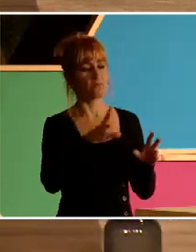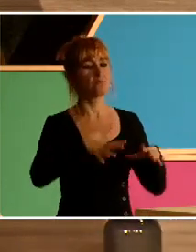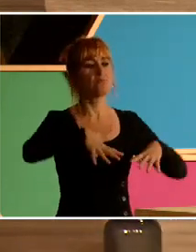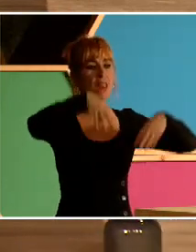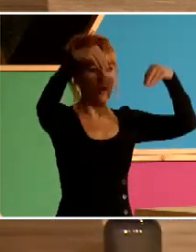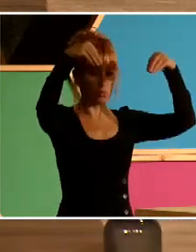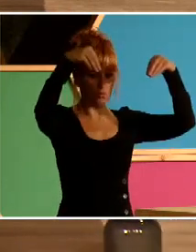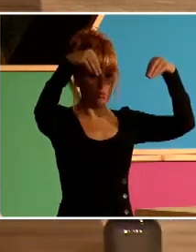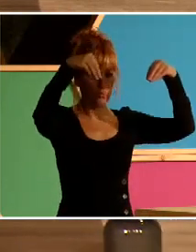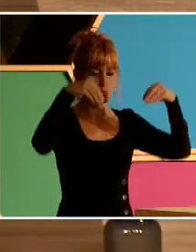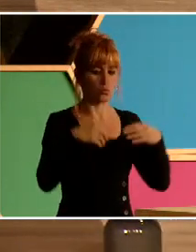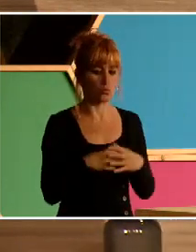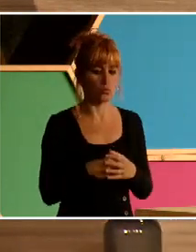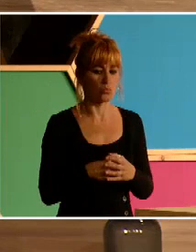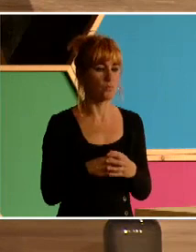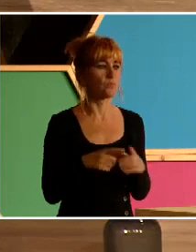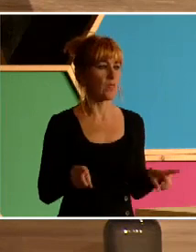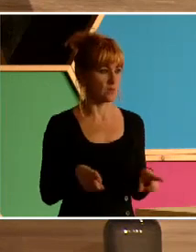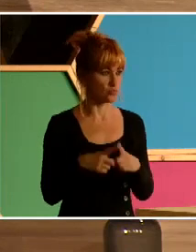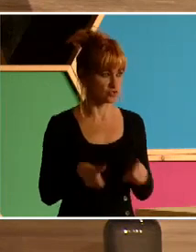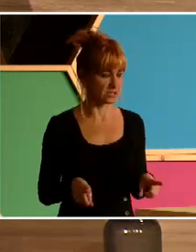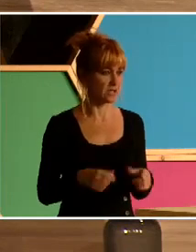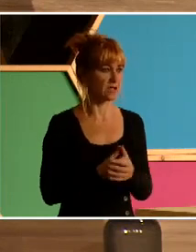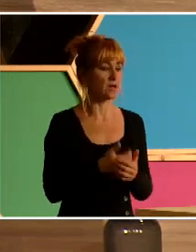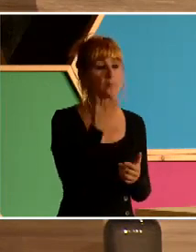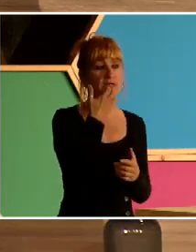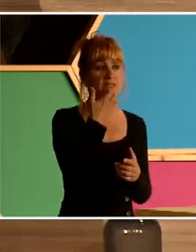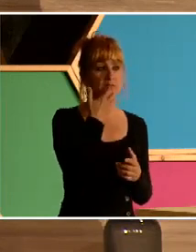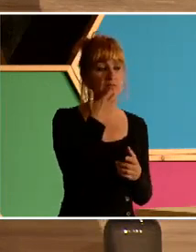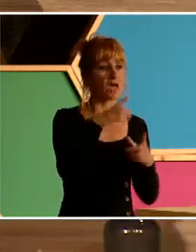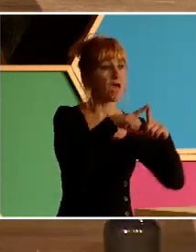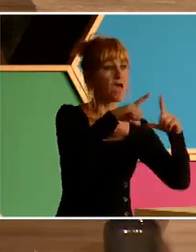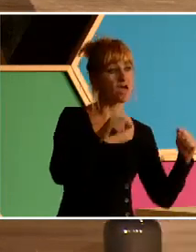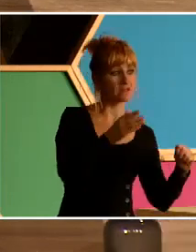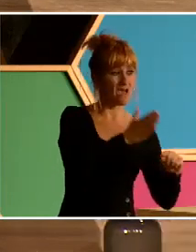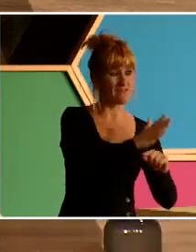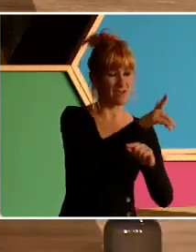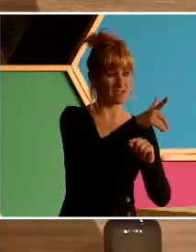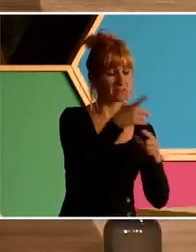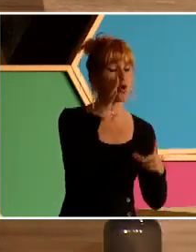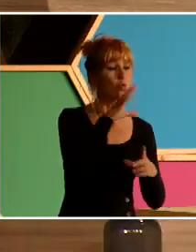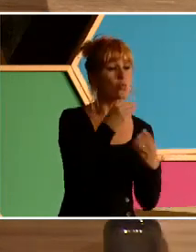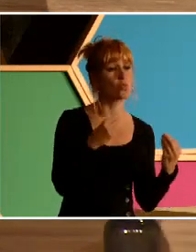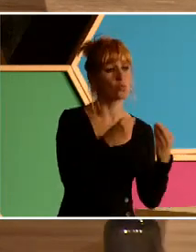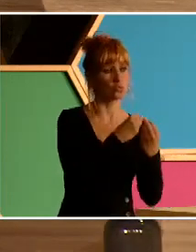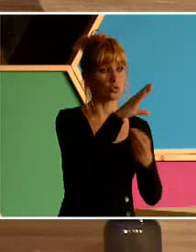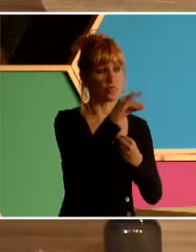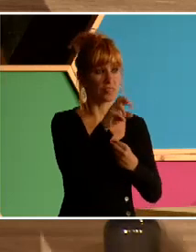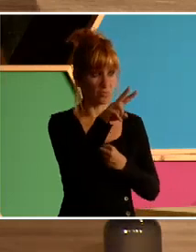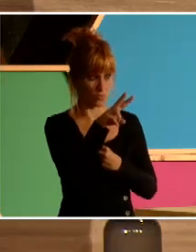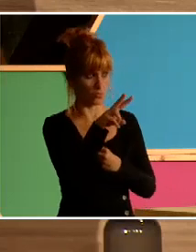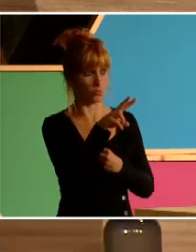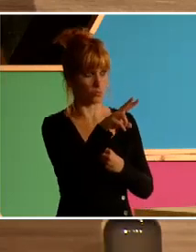quan va governar Esquerra Republicana amb l'antiga Convergència, en allò que es deia Junts pel Sí, una de les primeres decisions va